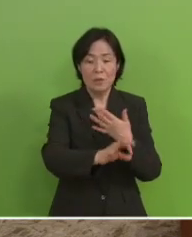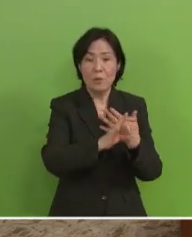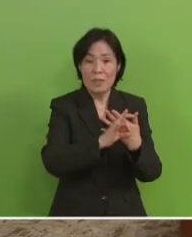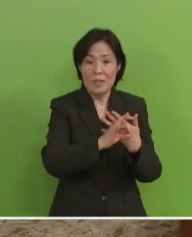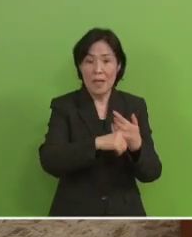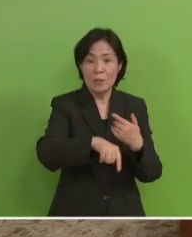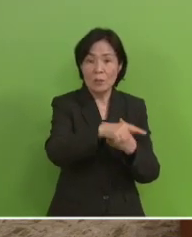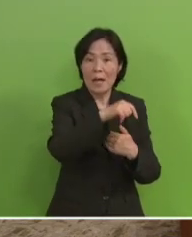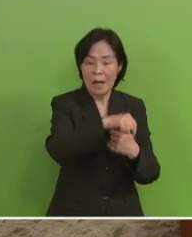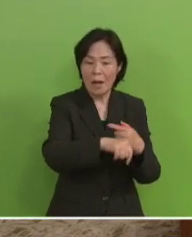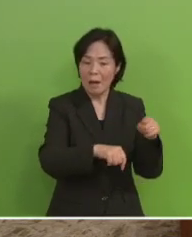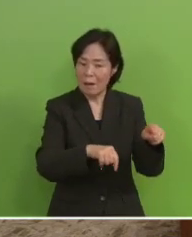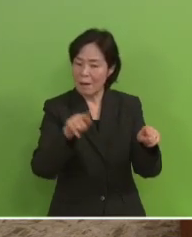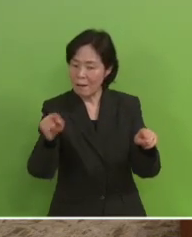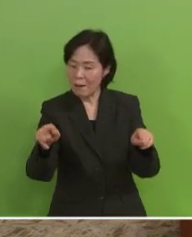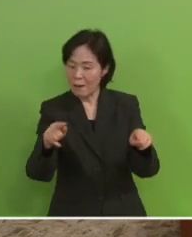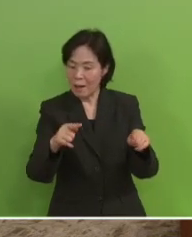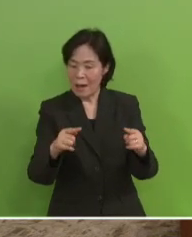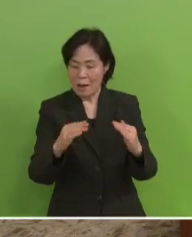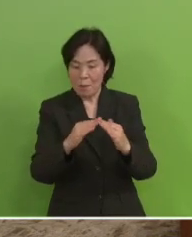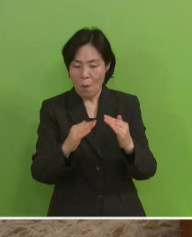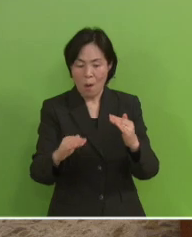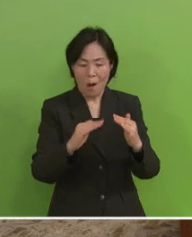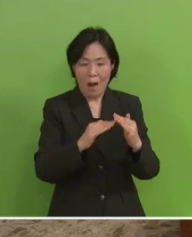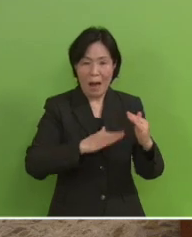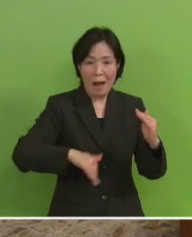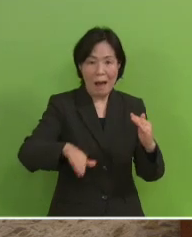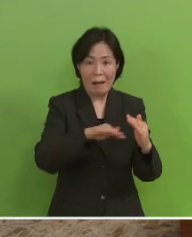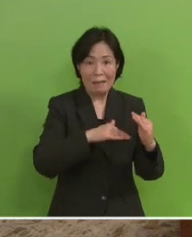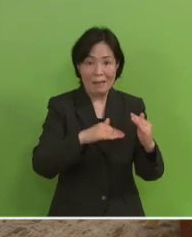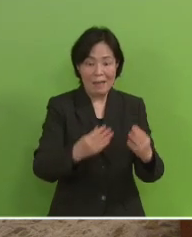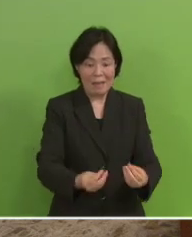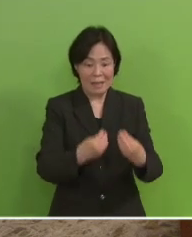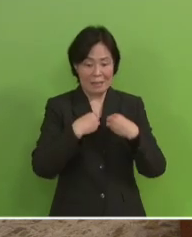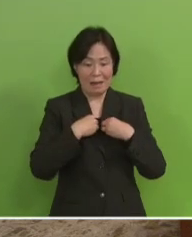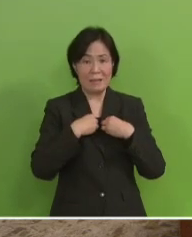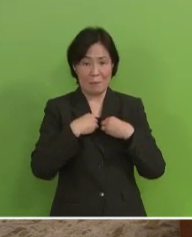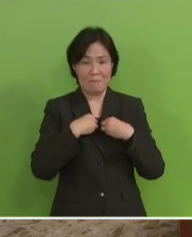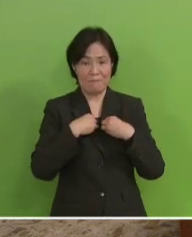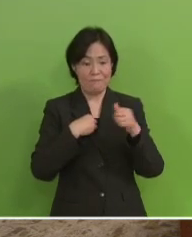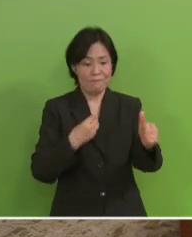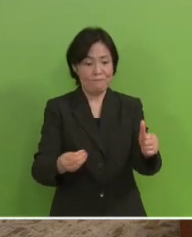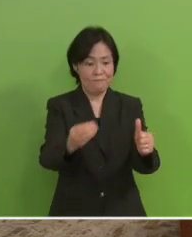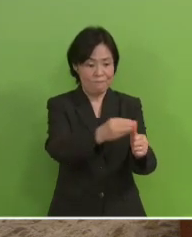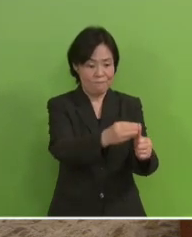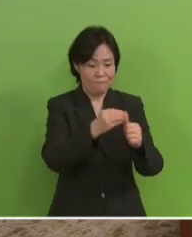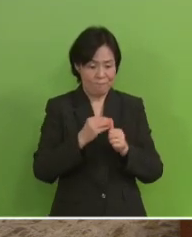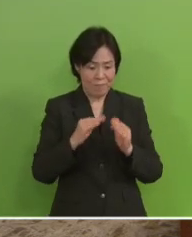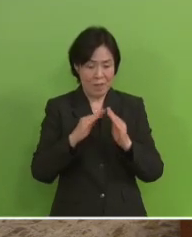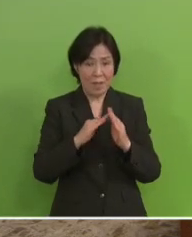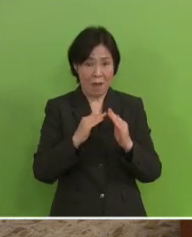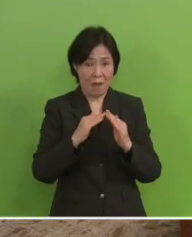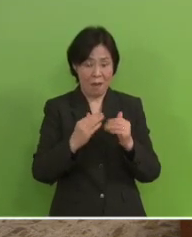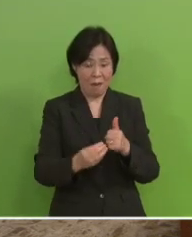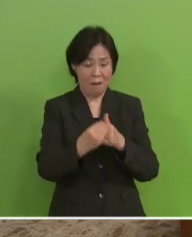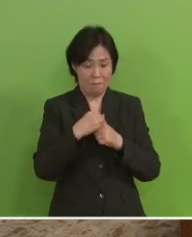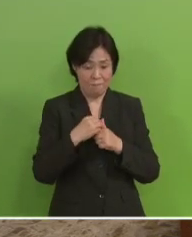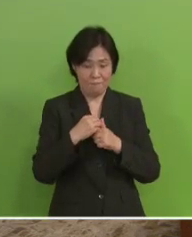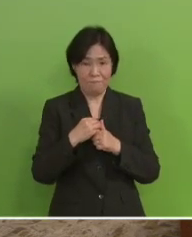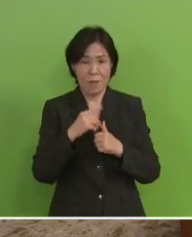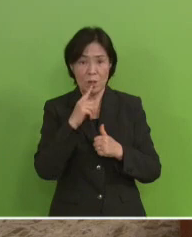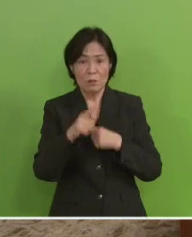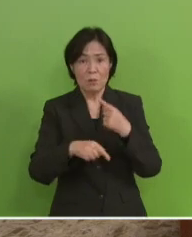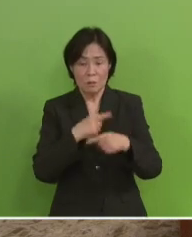感染が多数発生しておりますのでそういったことを踏まえるとちゃん時間制も彼が暮らしたからの三次感染というのも